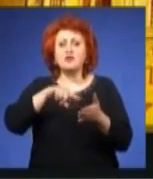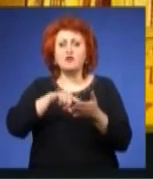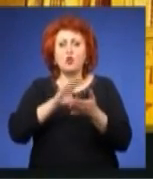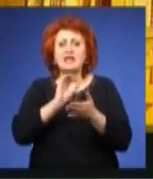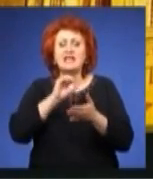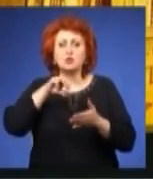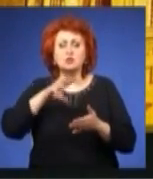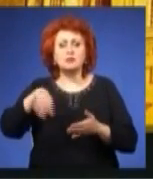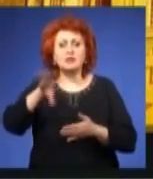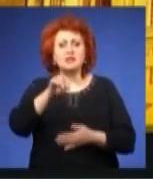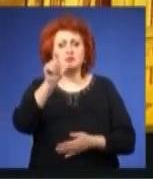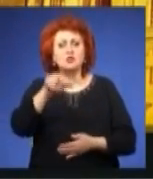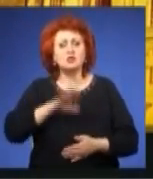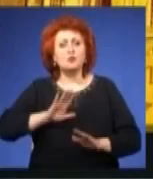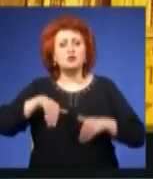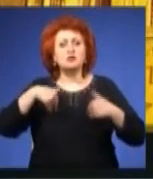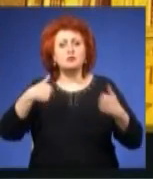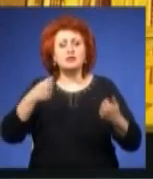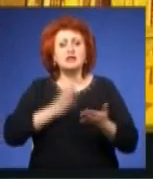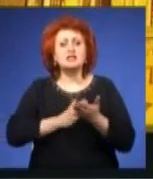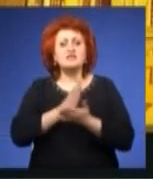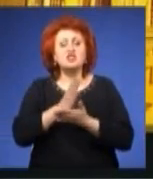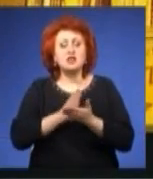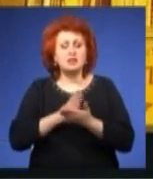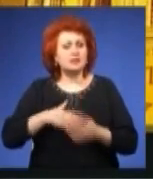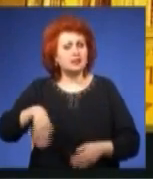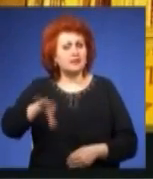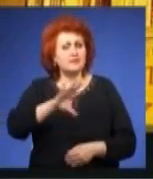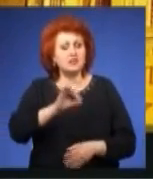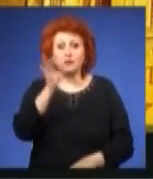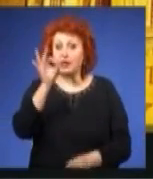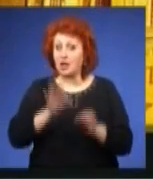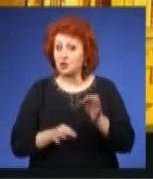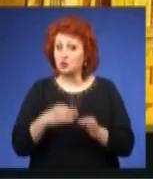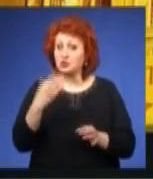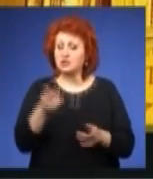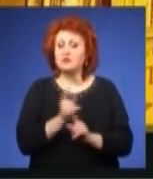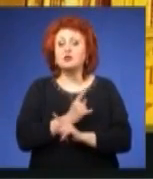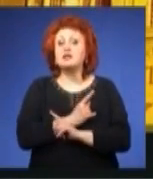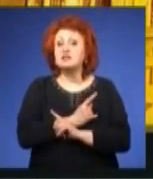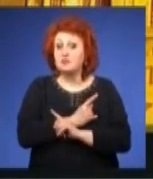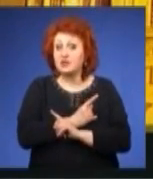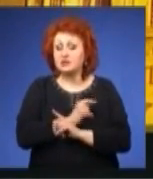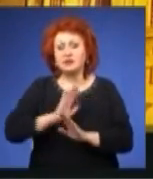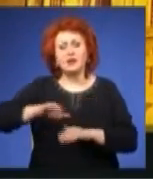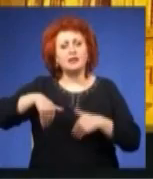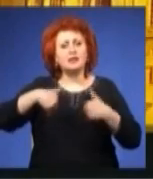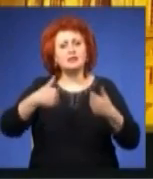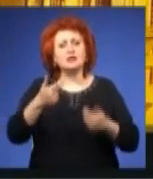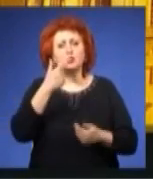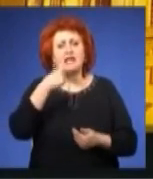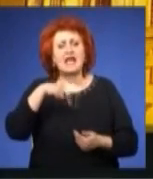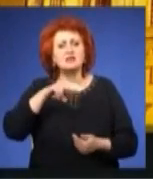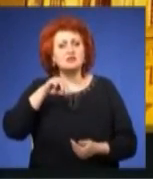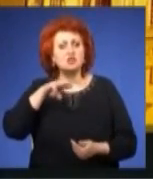Иерусалим, и Сын Человеческий предан будет первосвященникам и книжникам, и осудят Его на смерть, и предадут